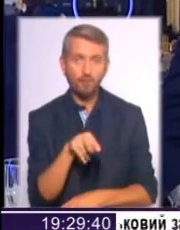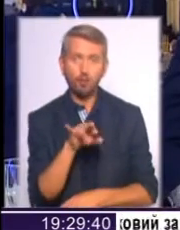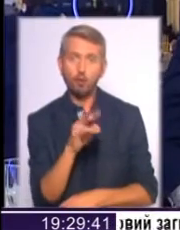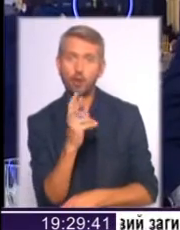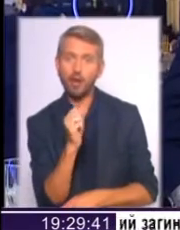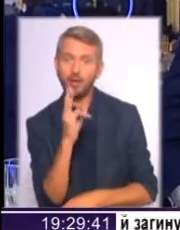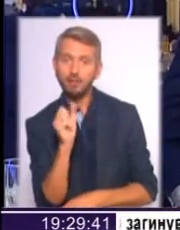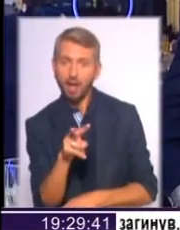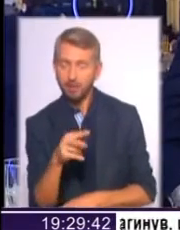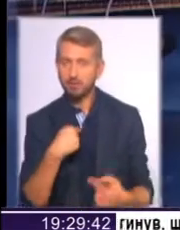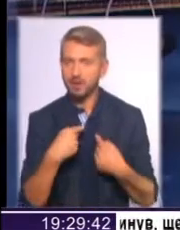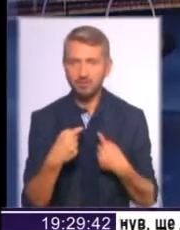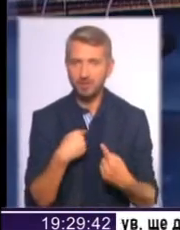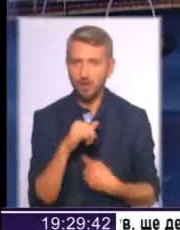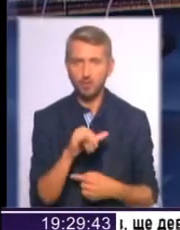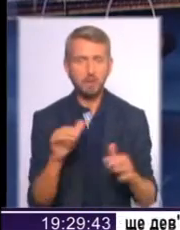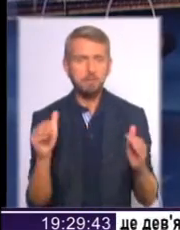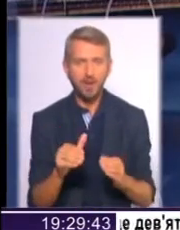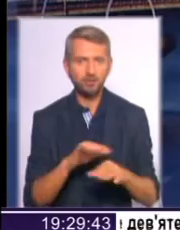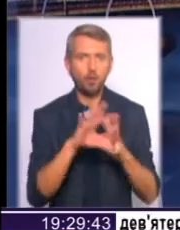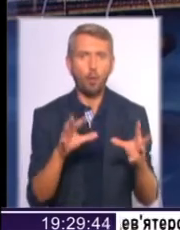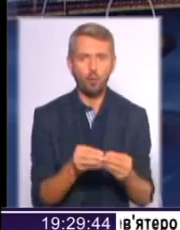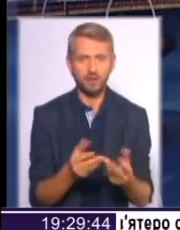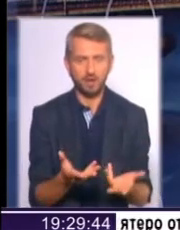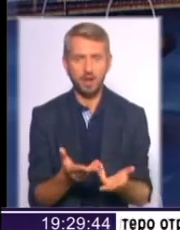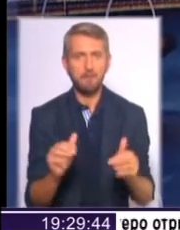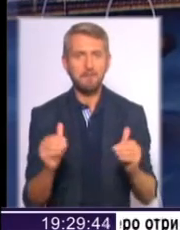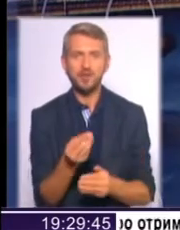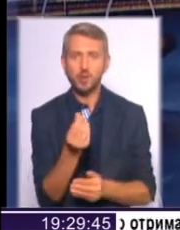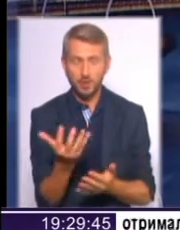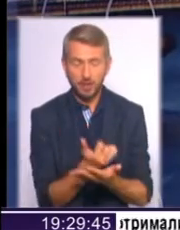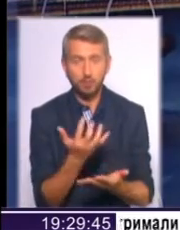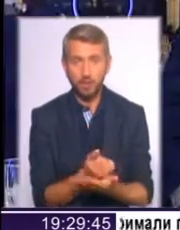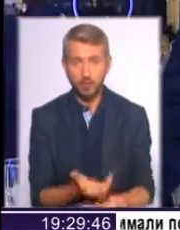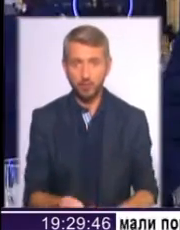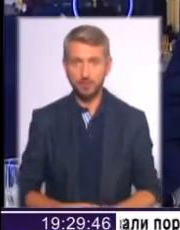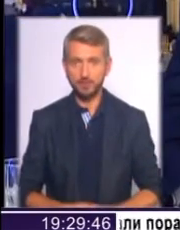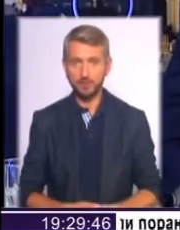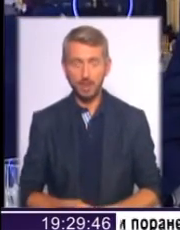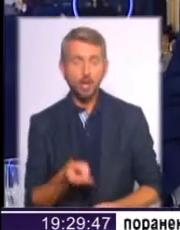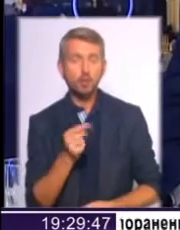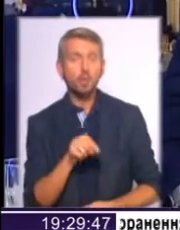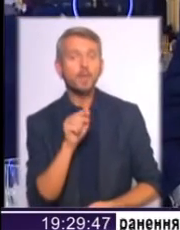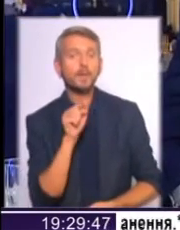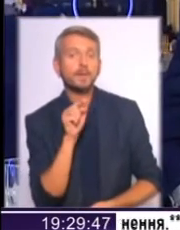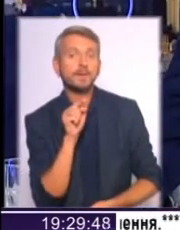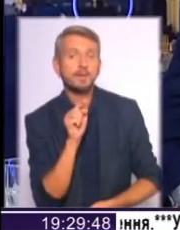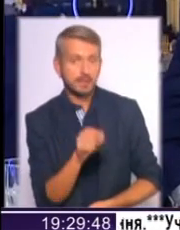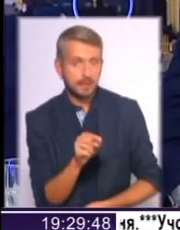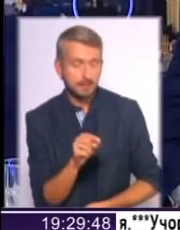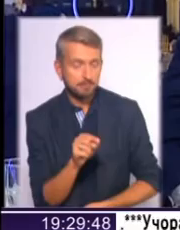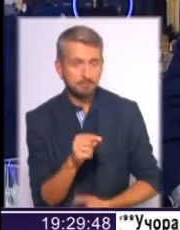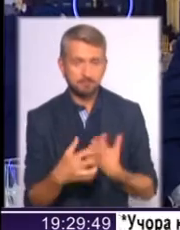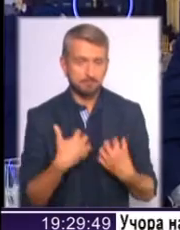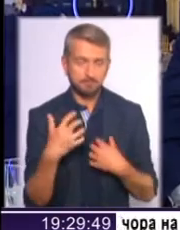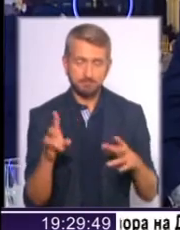обсяг, з чим працювати, менше грошей заробляють вони. Тому, от, тому з цим за це точно турбуватися